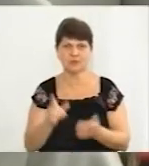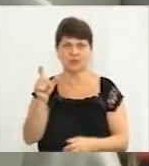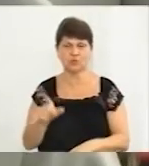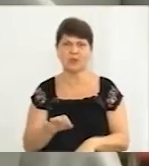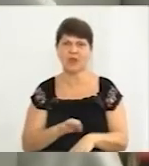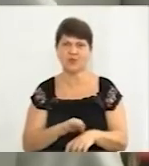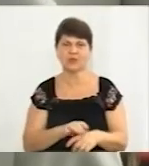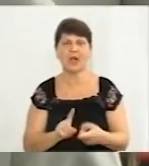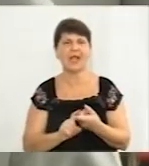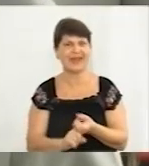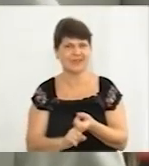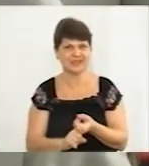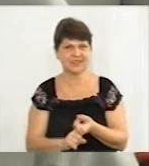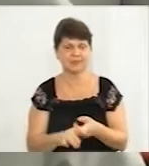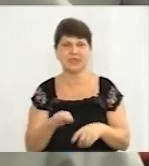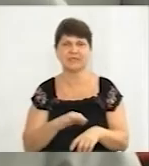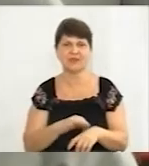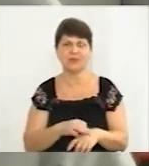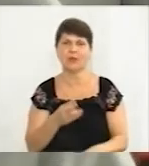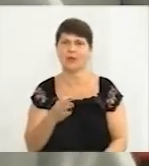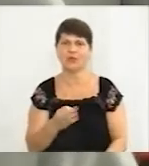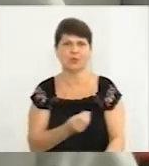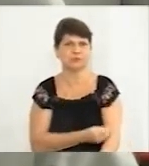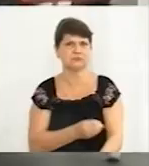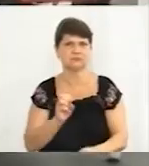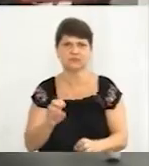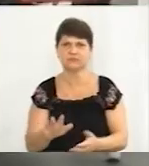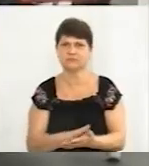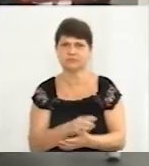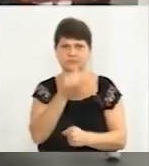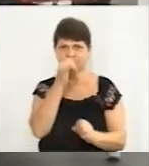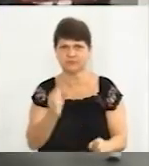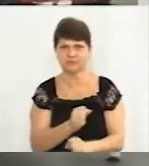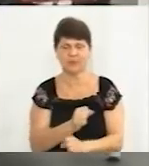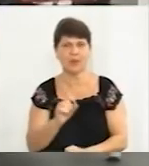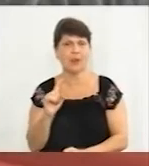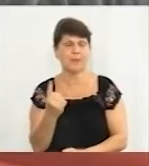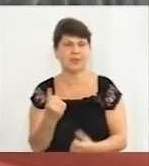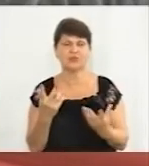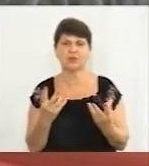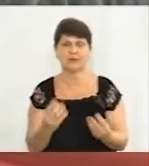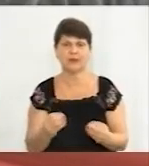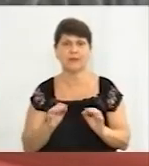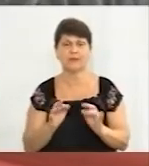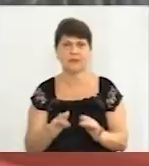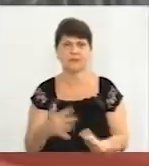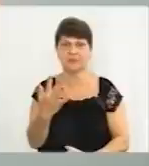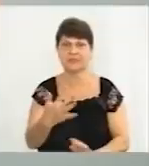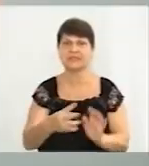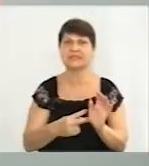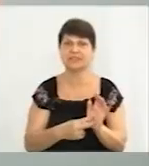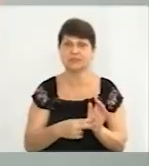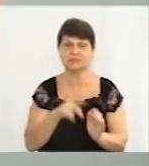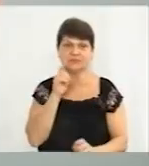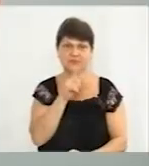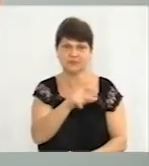перехворіла інфекційними захворюваннями, то донором не може. У перший день акції кров здали 57 вінничан. Всі вони